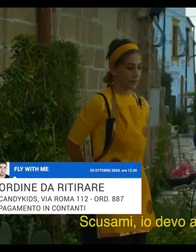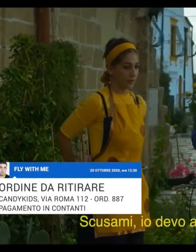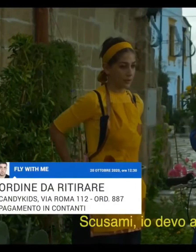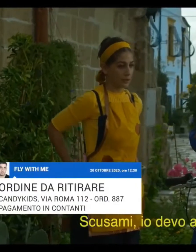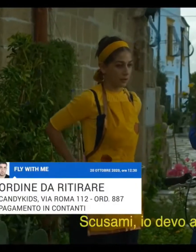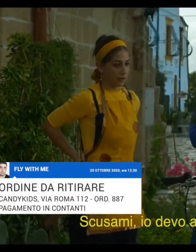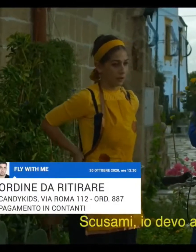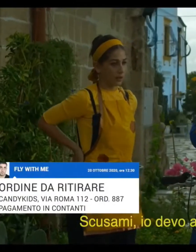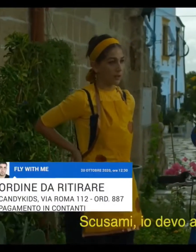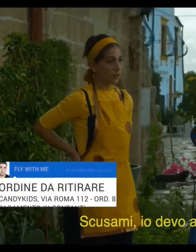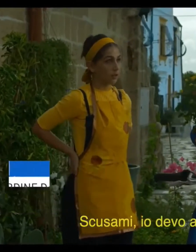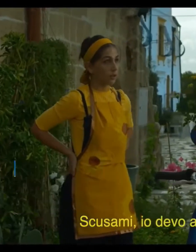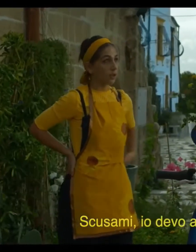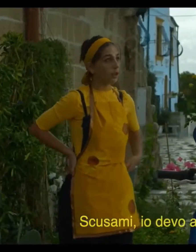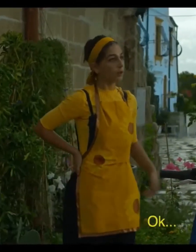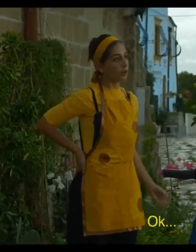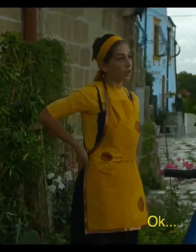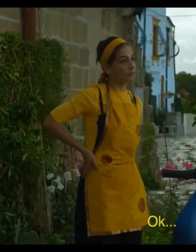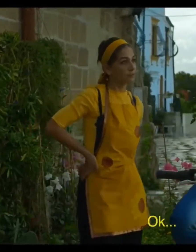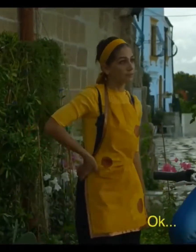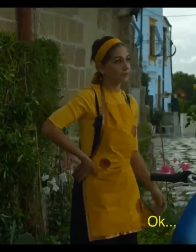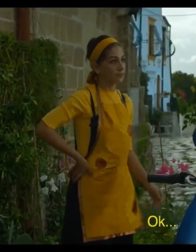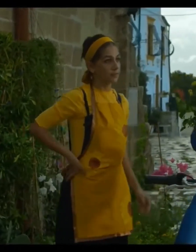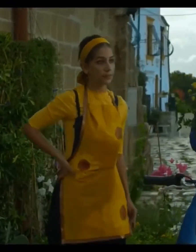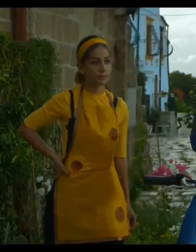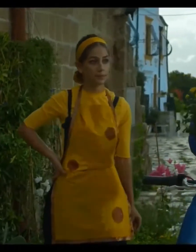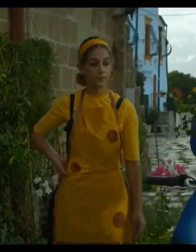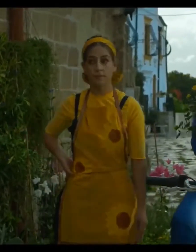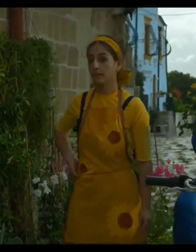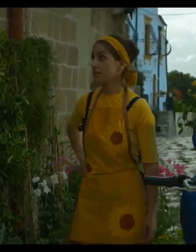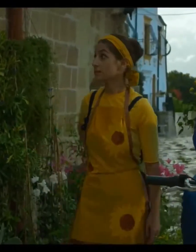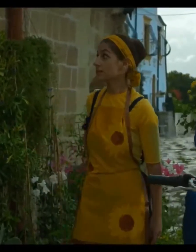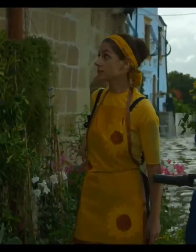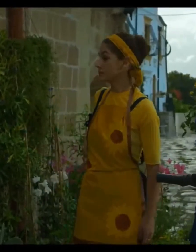scusami io devo andare ok